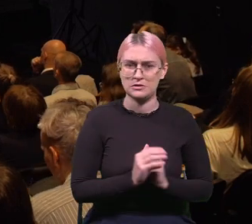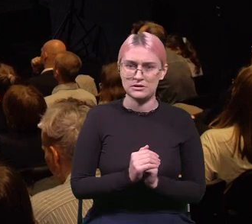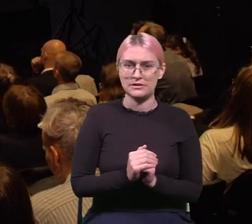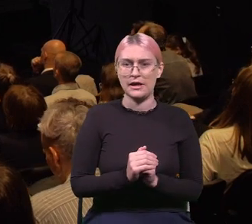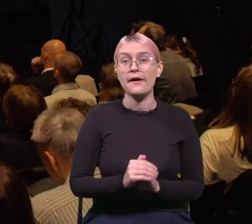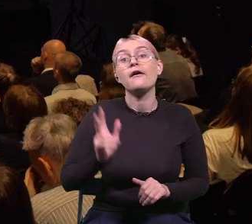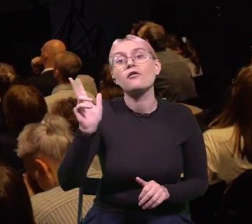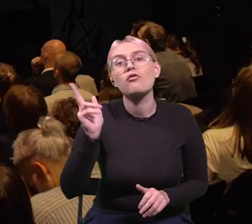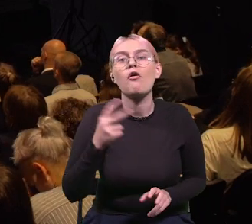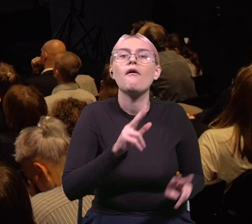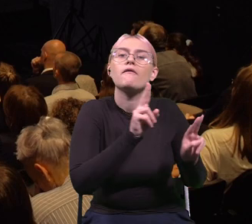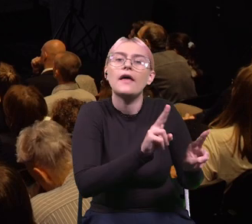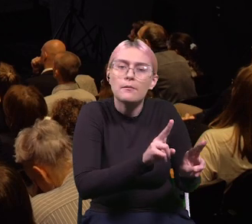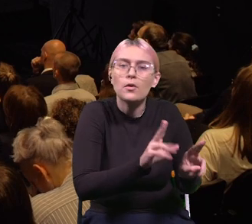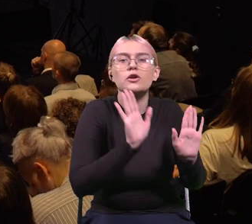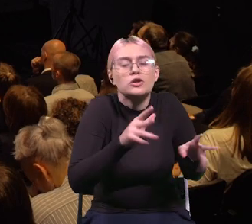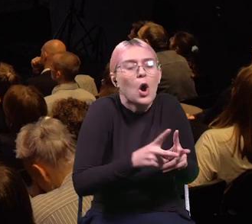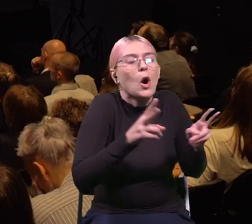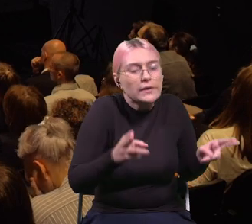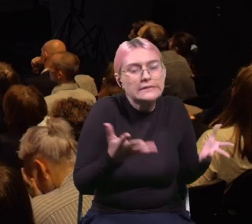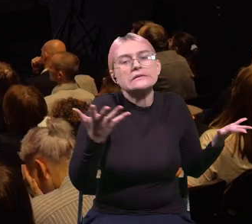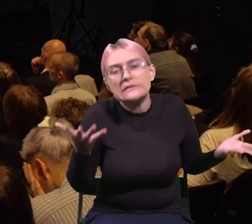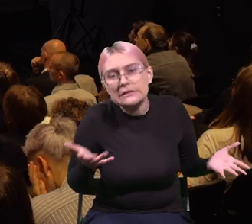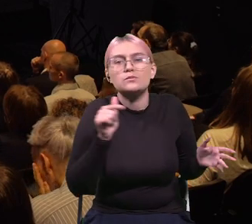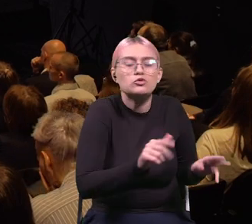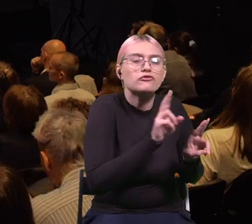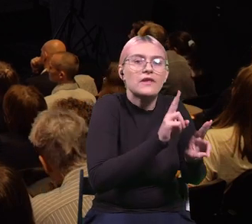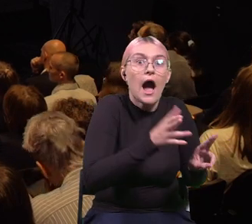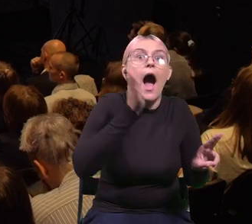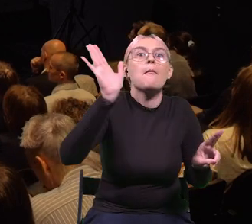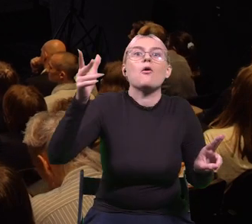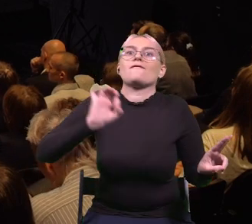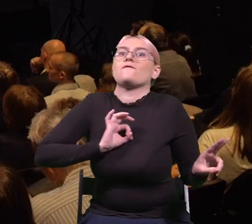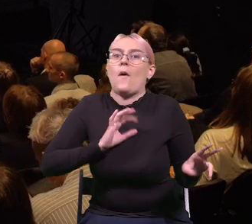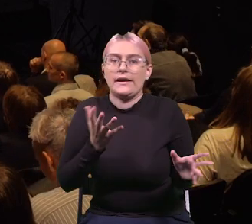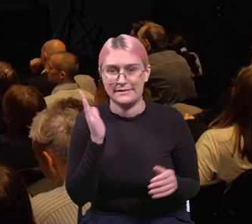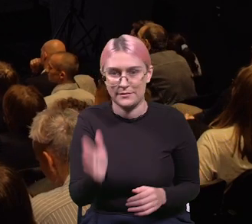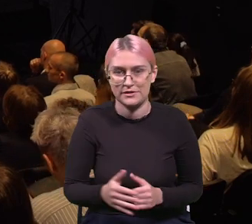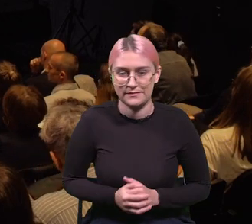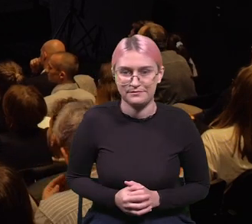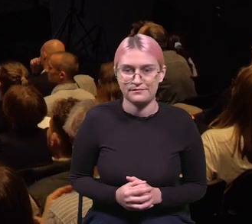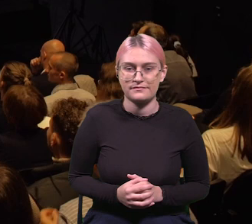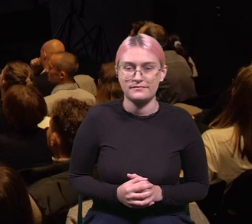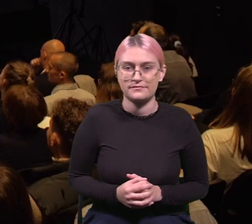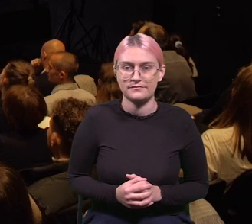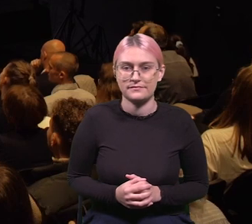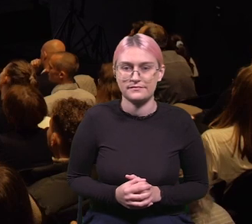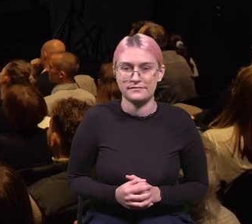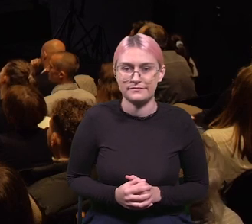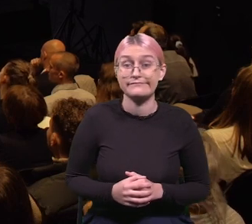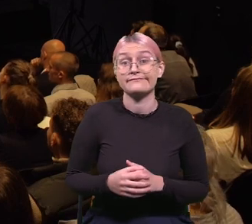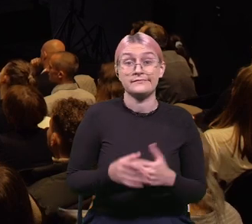kiedy myślimy o tych trzech formach zamieszkiwania? Że udziałem młodych jest dojmujące poczucie niepewności i